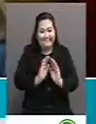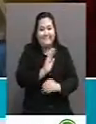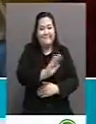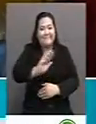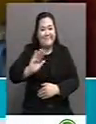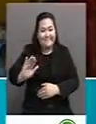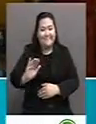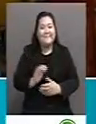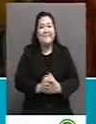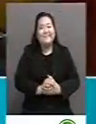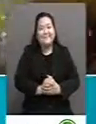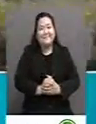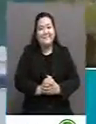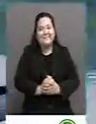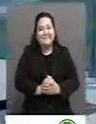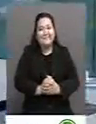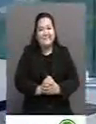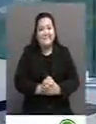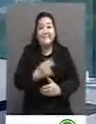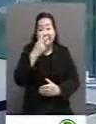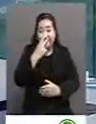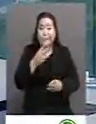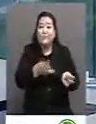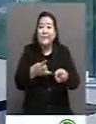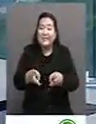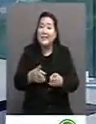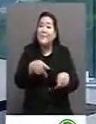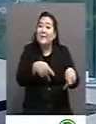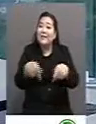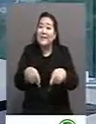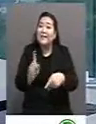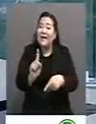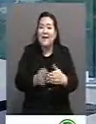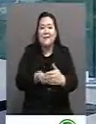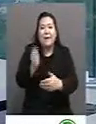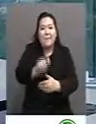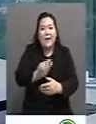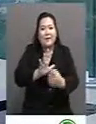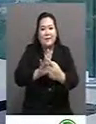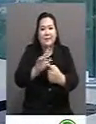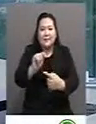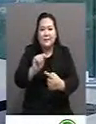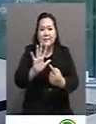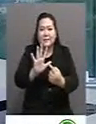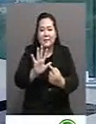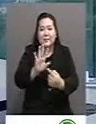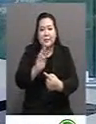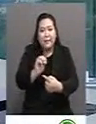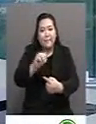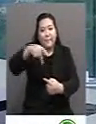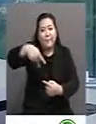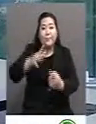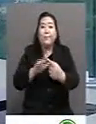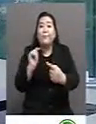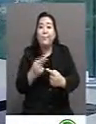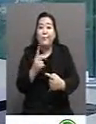ชวนคุณผู้ชมไปดูบรรยากาศงานตักบาตรเป็งปุ๊ด2แผ่นดินกันบ้างนะคะน ี่ เป็นการตักบาตรต้องบอกว่าเกิดขึ้นครั้งแรกกับ2แผ่นดินค่ะวิสาข